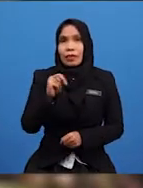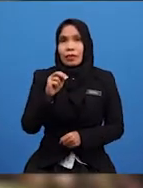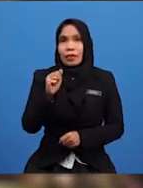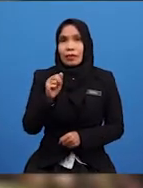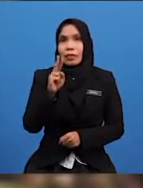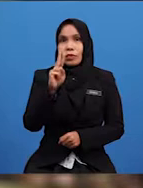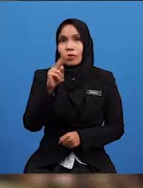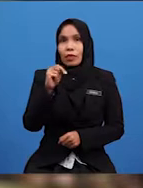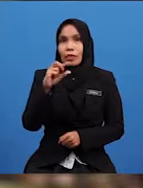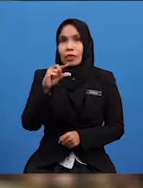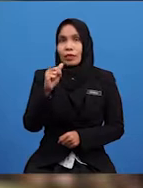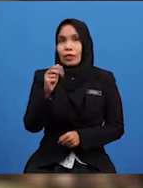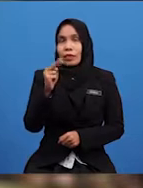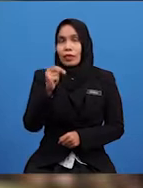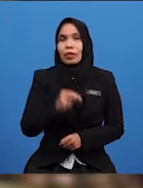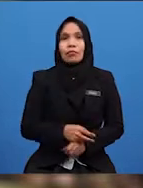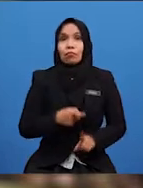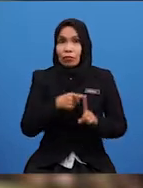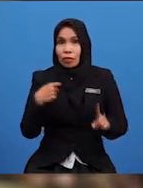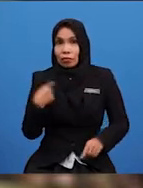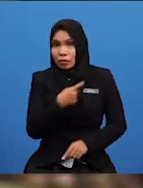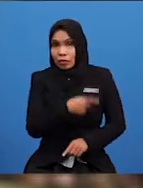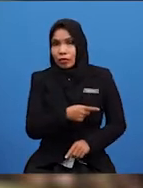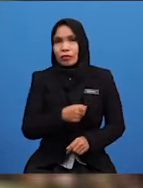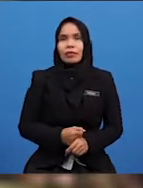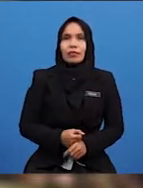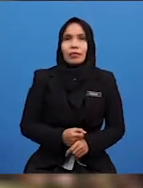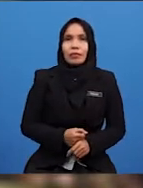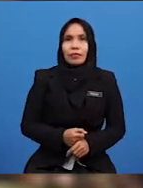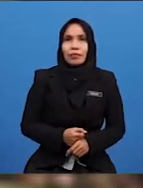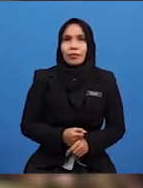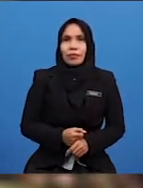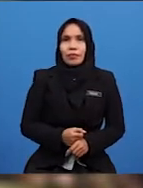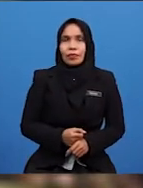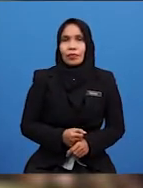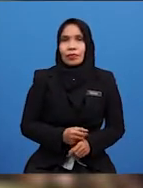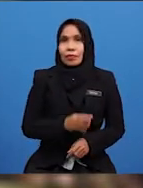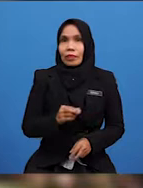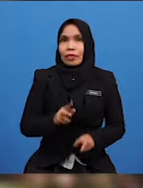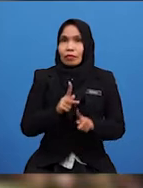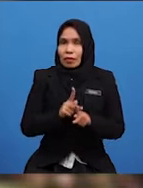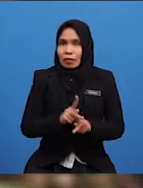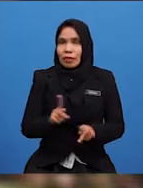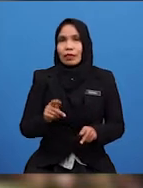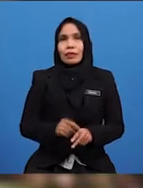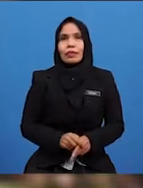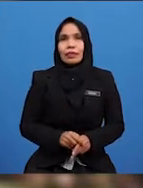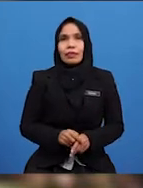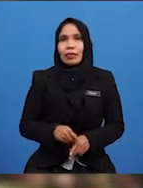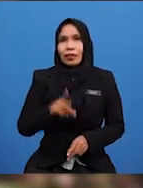perlindungan daripada China, seterusnya dapat mengelakkan ancaman Siam dan mengekalkan